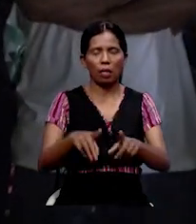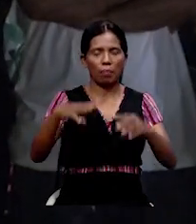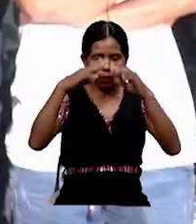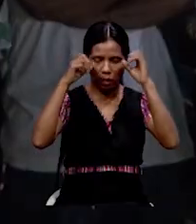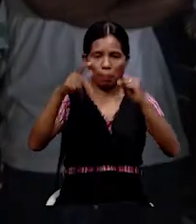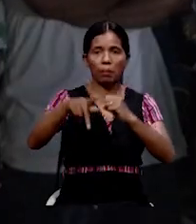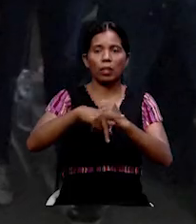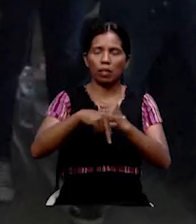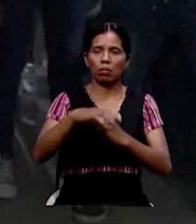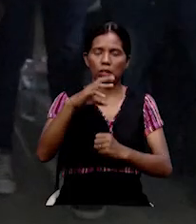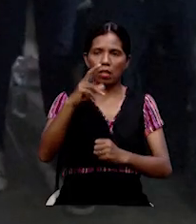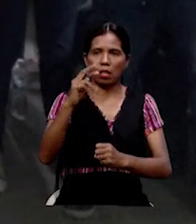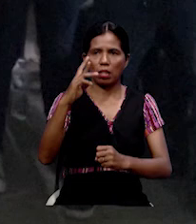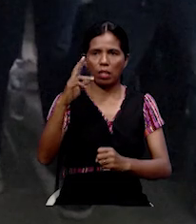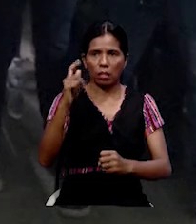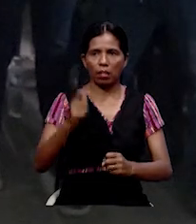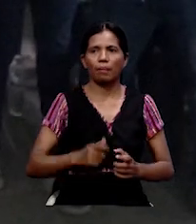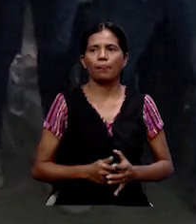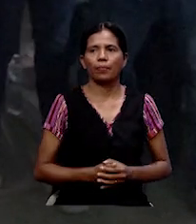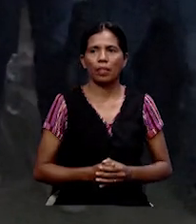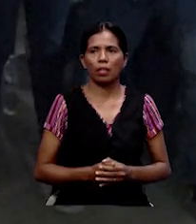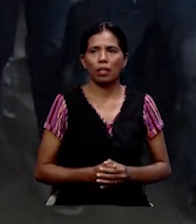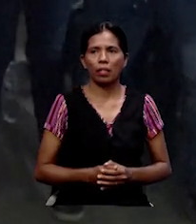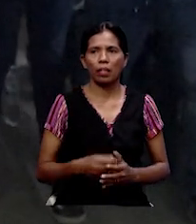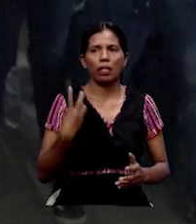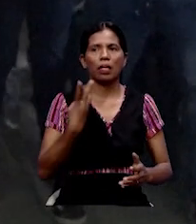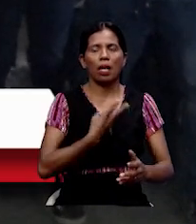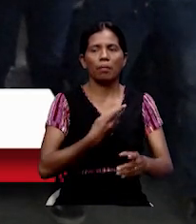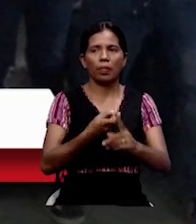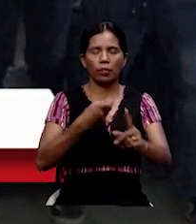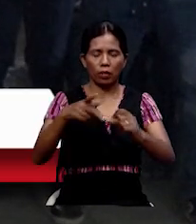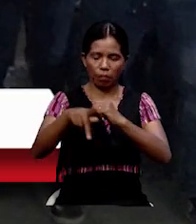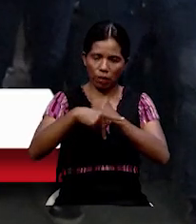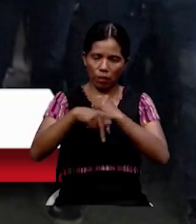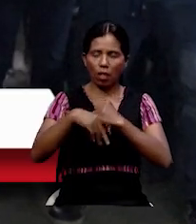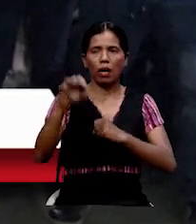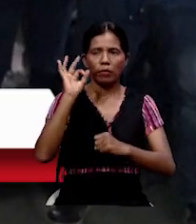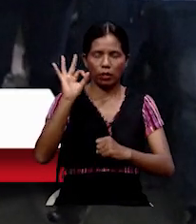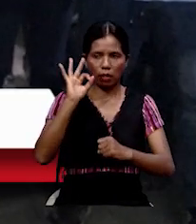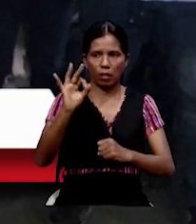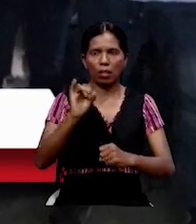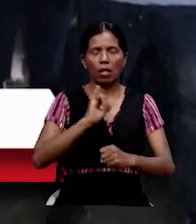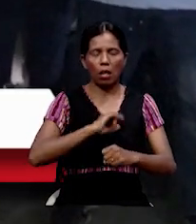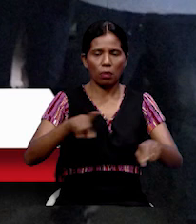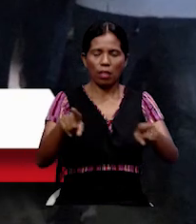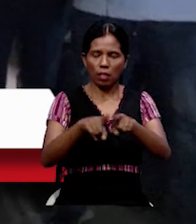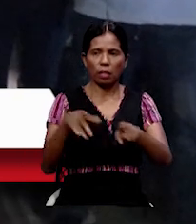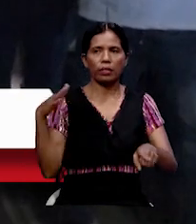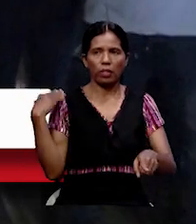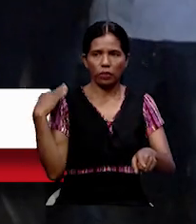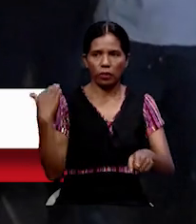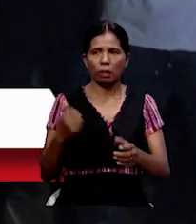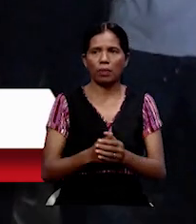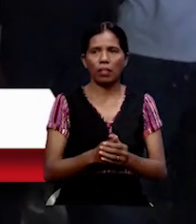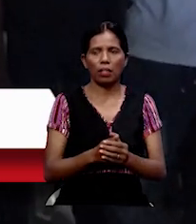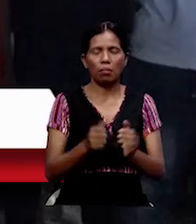partidu cenyatu. Ya, respect. Ami menurusi partidu fratelli, hau mahal zoben, lato